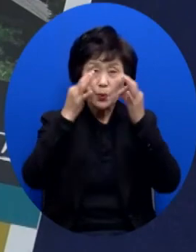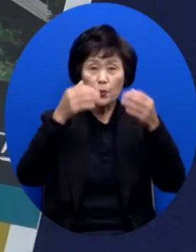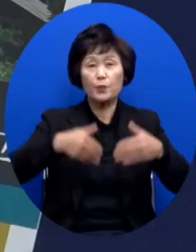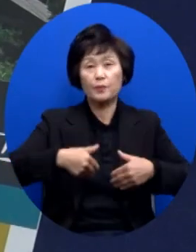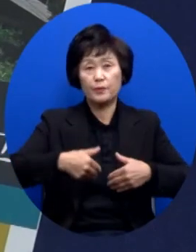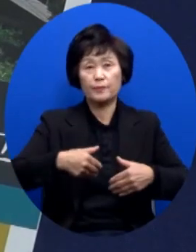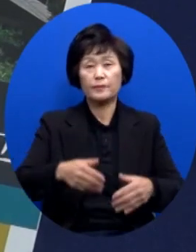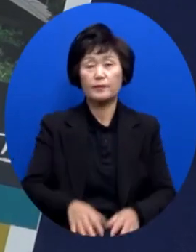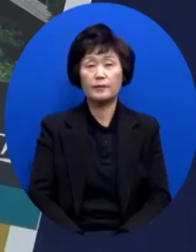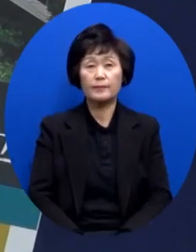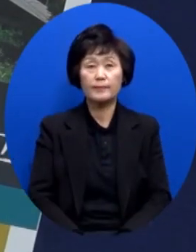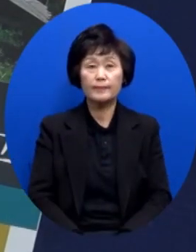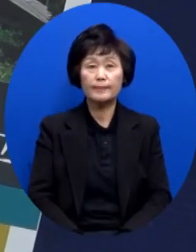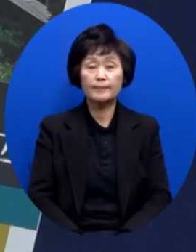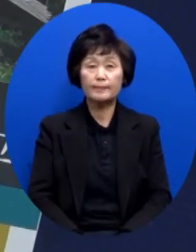김인 입니다